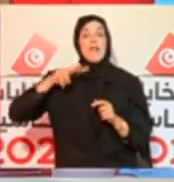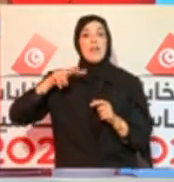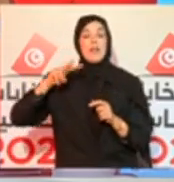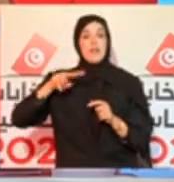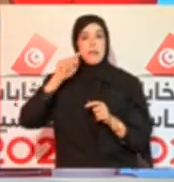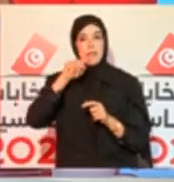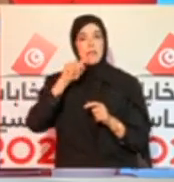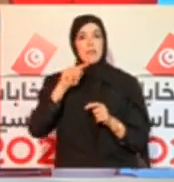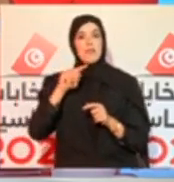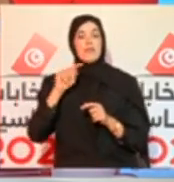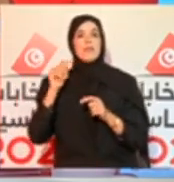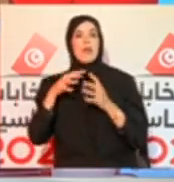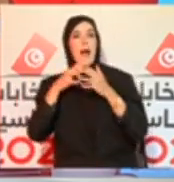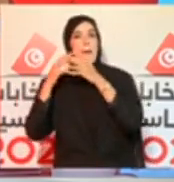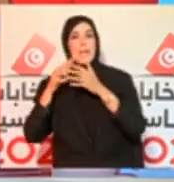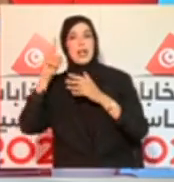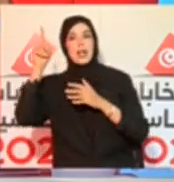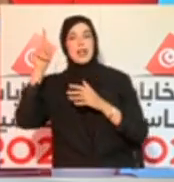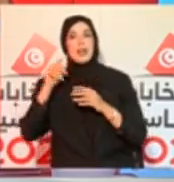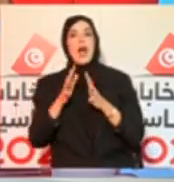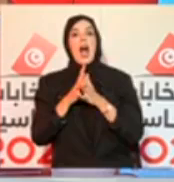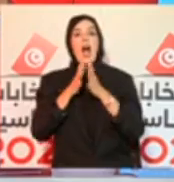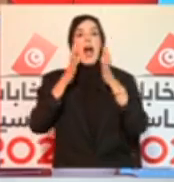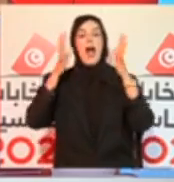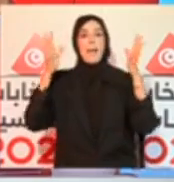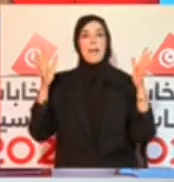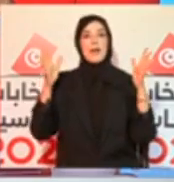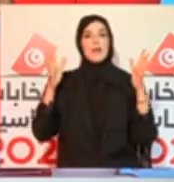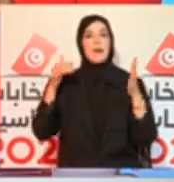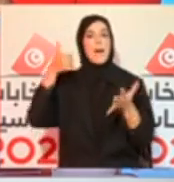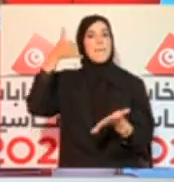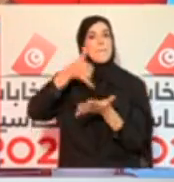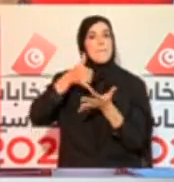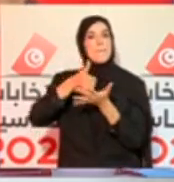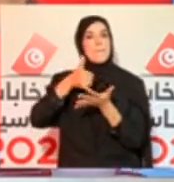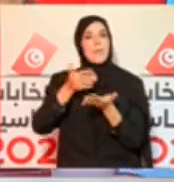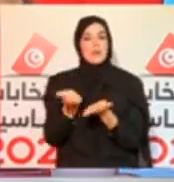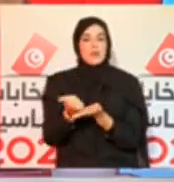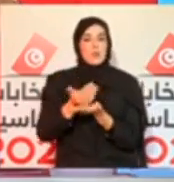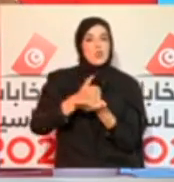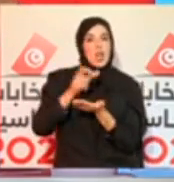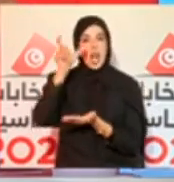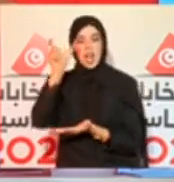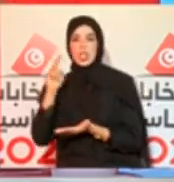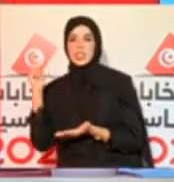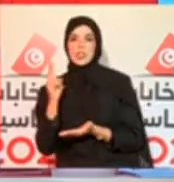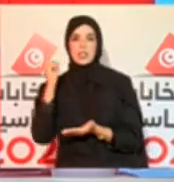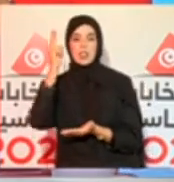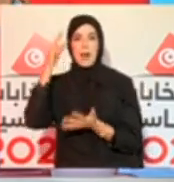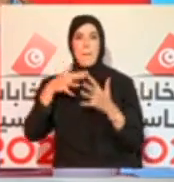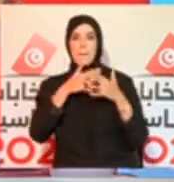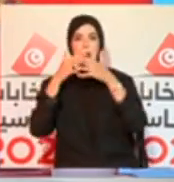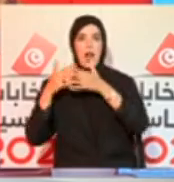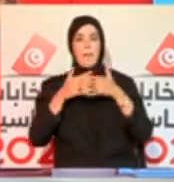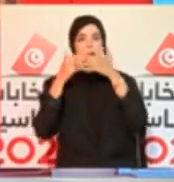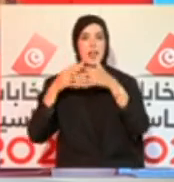فيه موريال هي اكبر مدينه تضم طلبه في امريكا